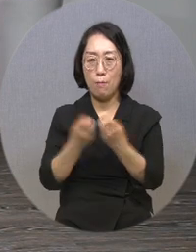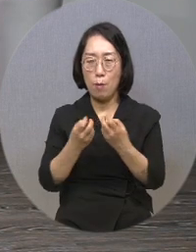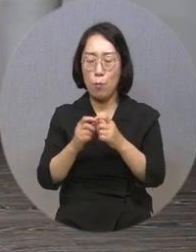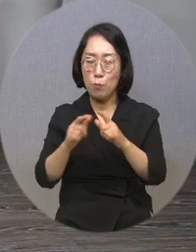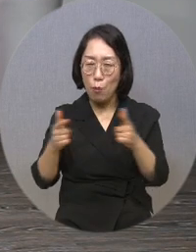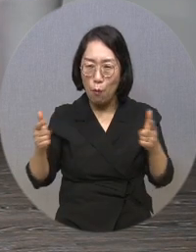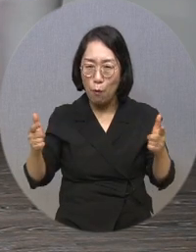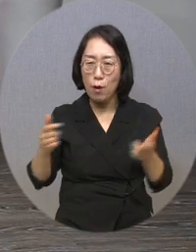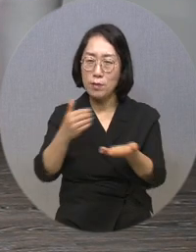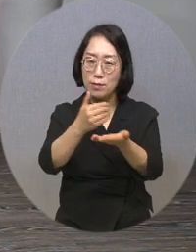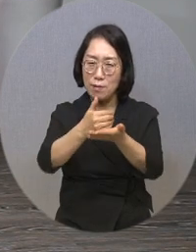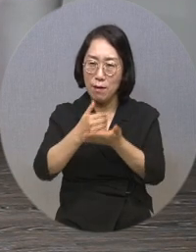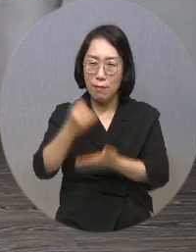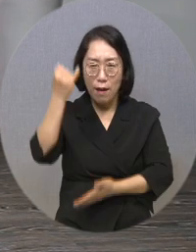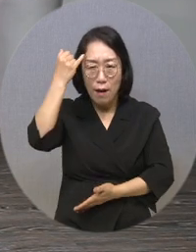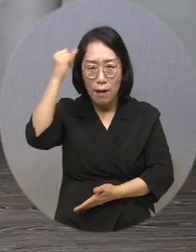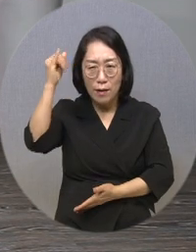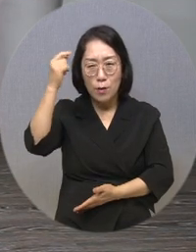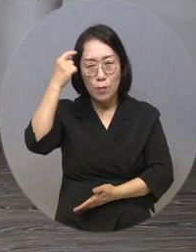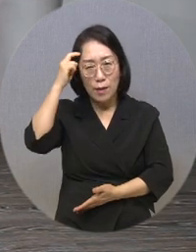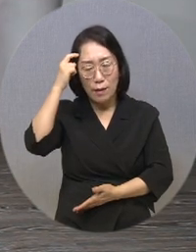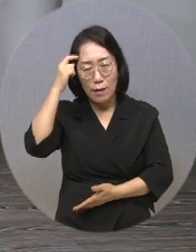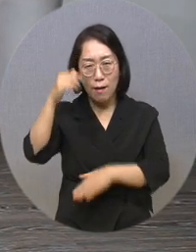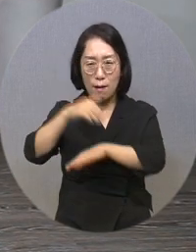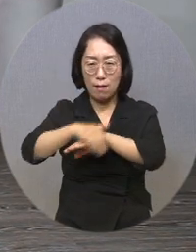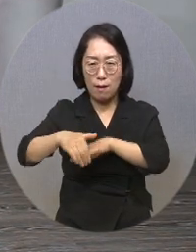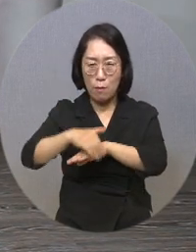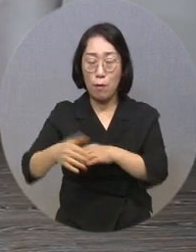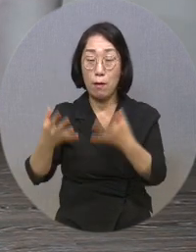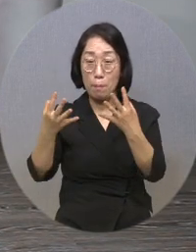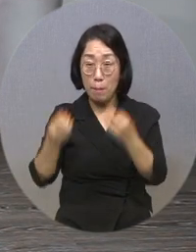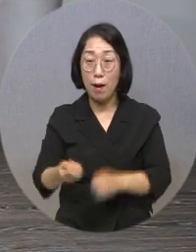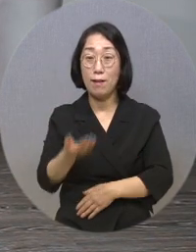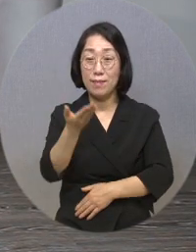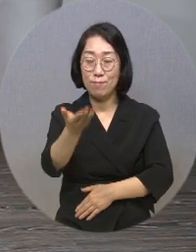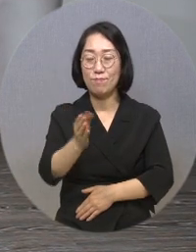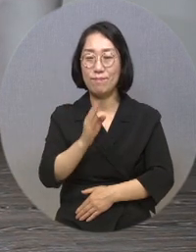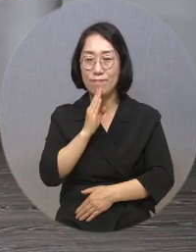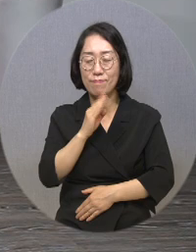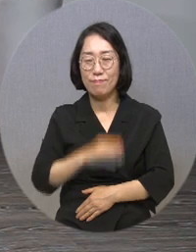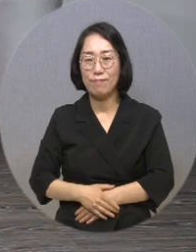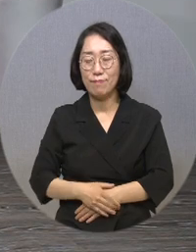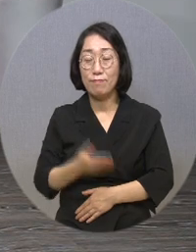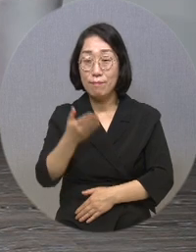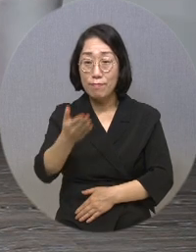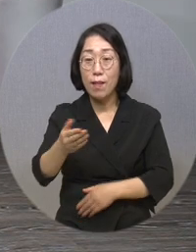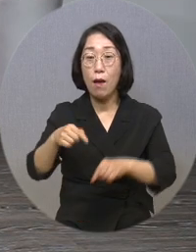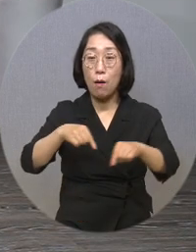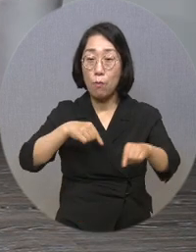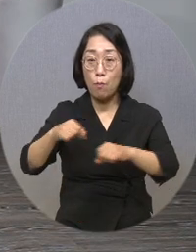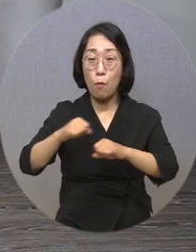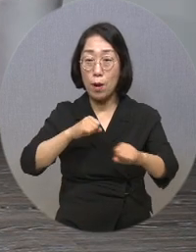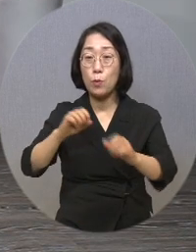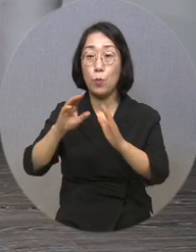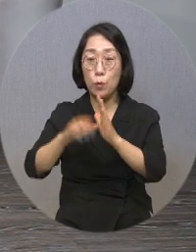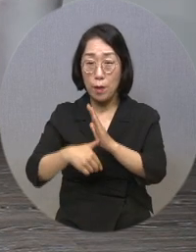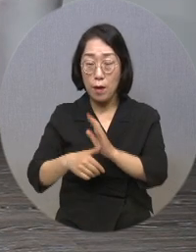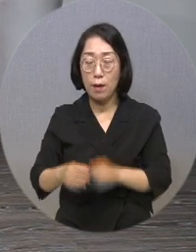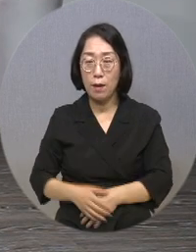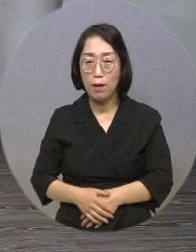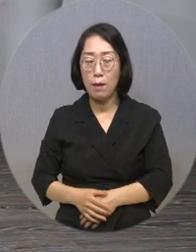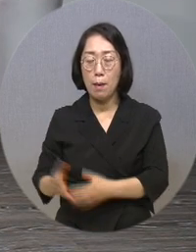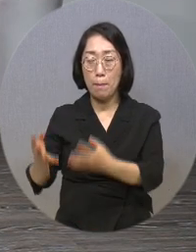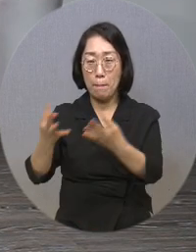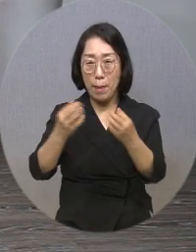이제 개연하시고 네. 네, 이렇게 내오셨습니다. 네, 그럼 의원님께서 의정 활동을 하시면서 이제 되게